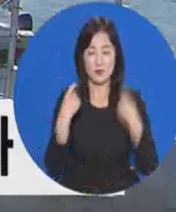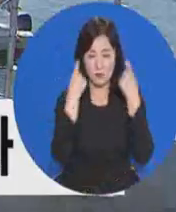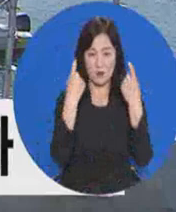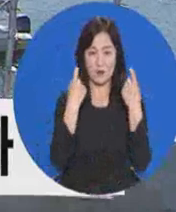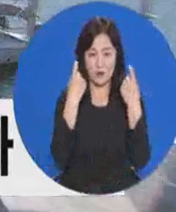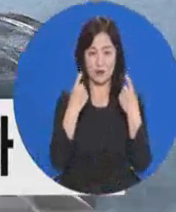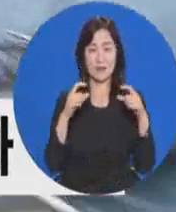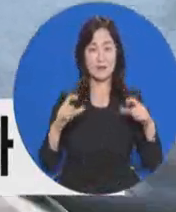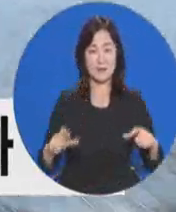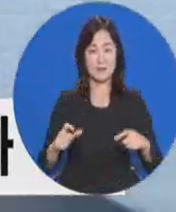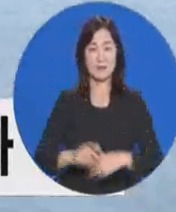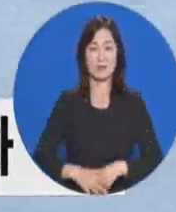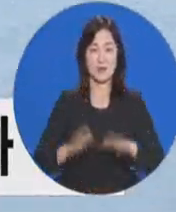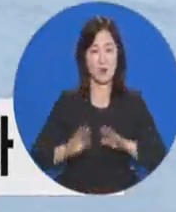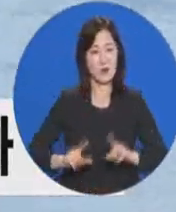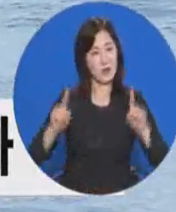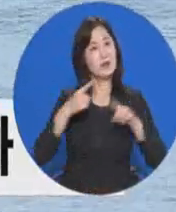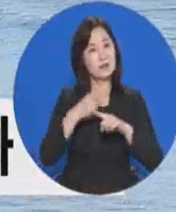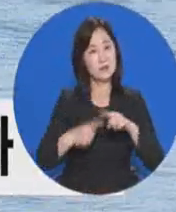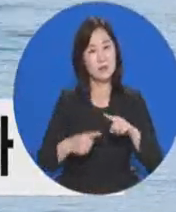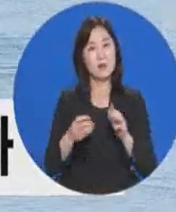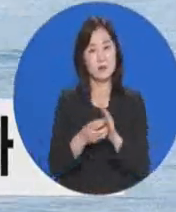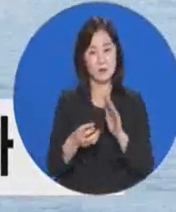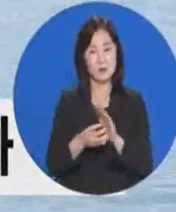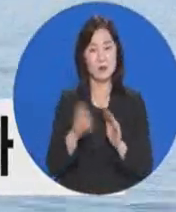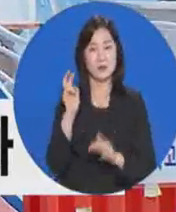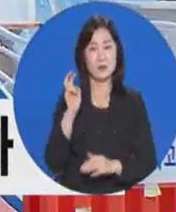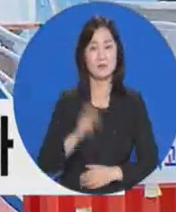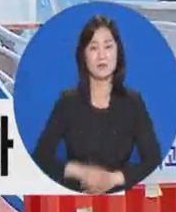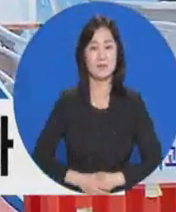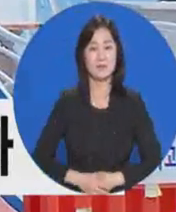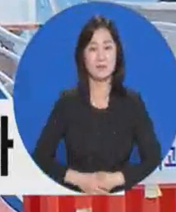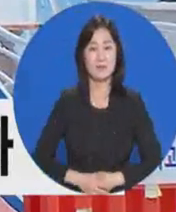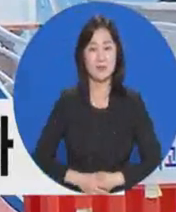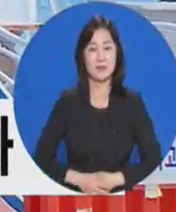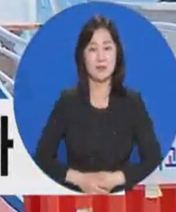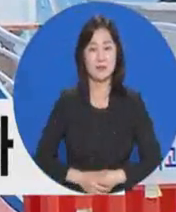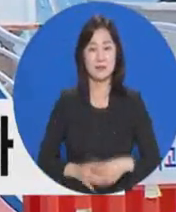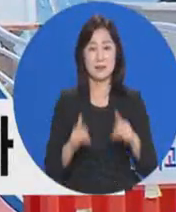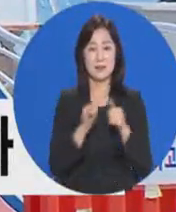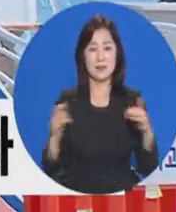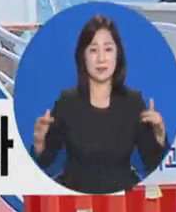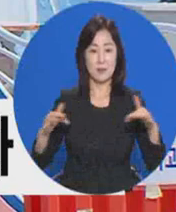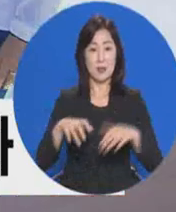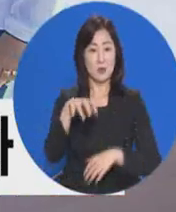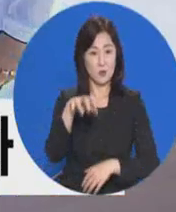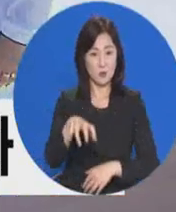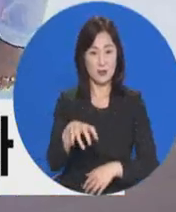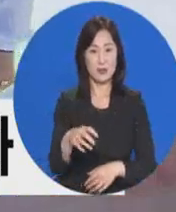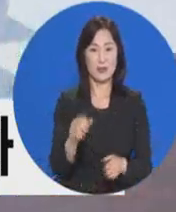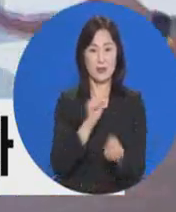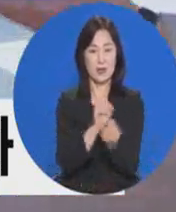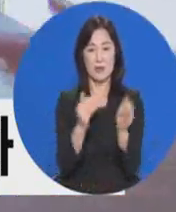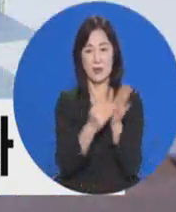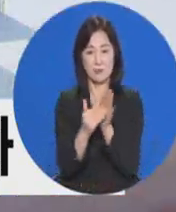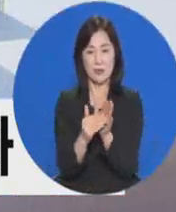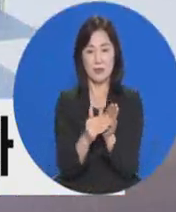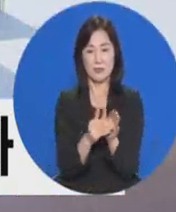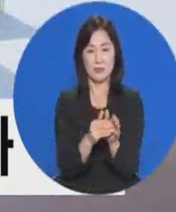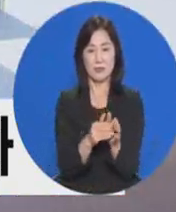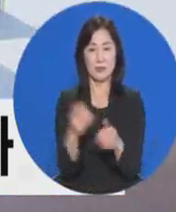지역 관광객이 올해는 절반 수준에 그칠 것으로 보이고 인파가 몰리는 곳에는 방역관리요원이 추가